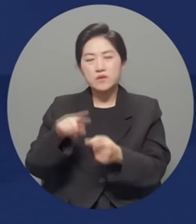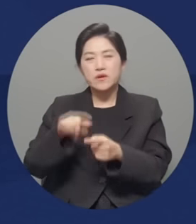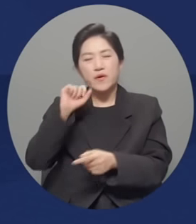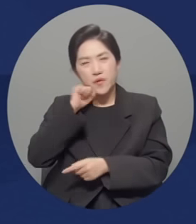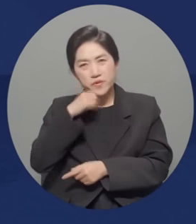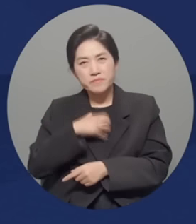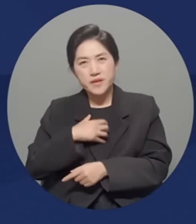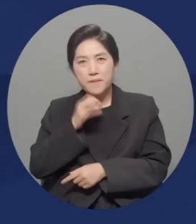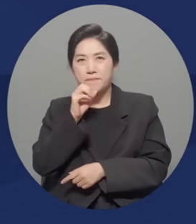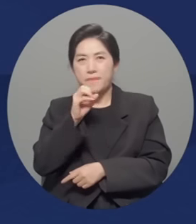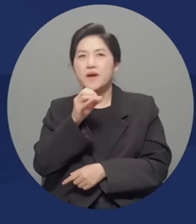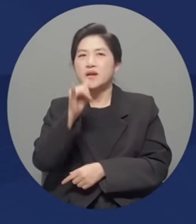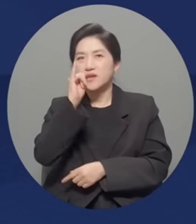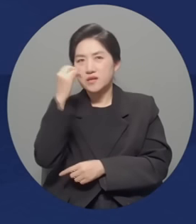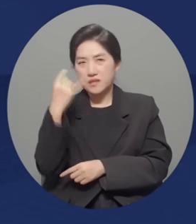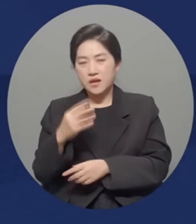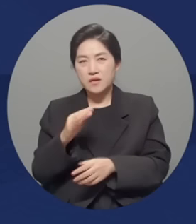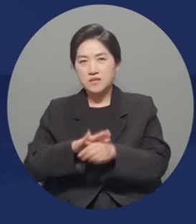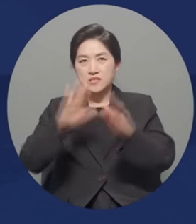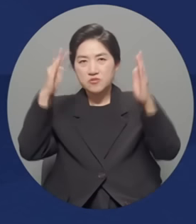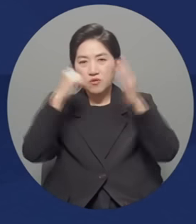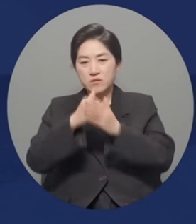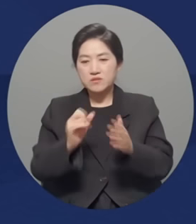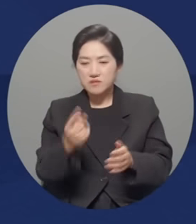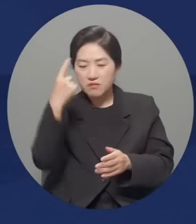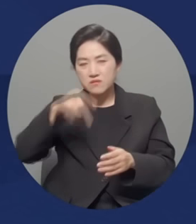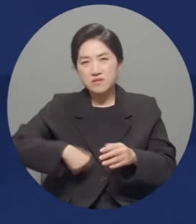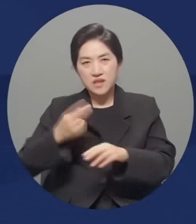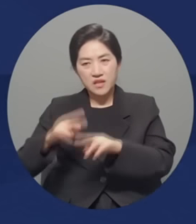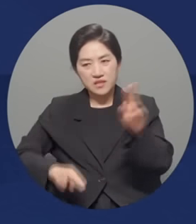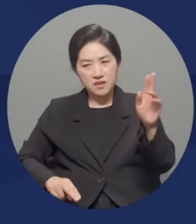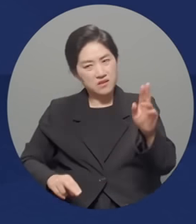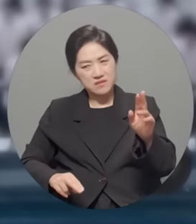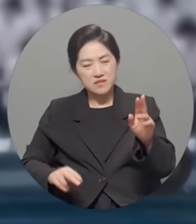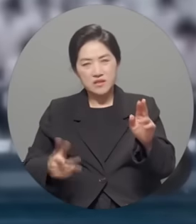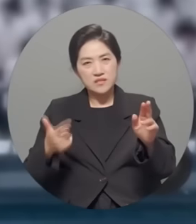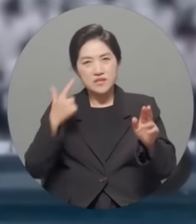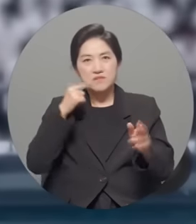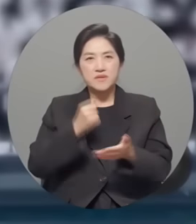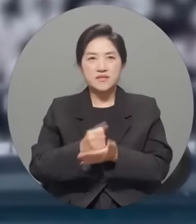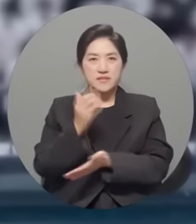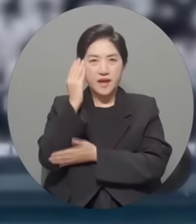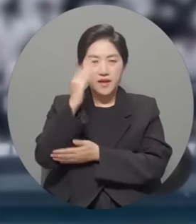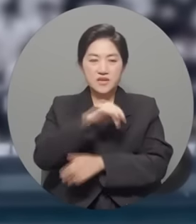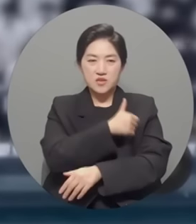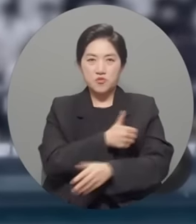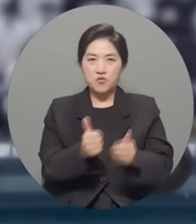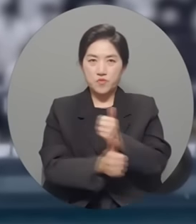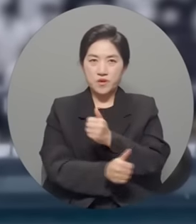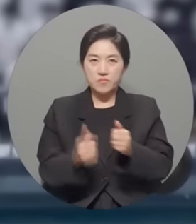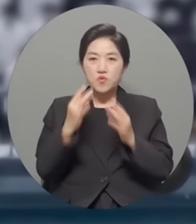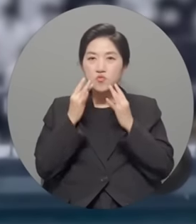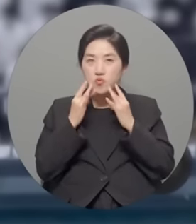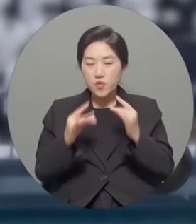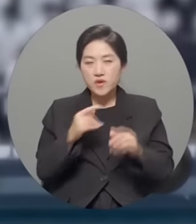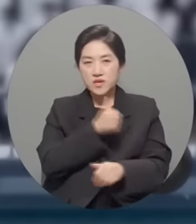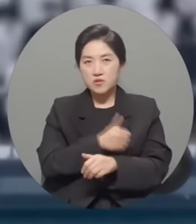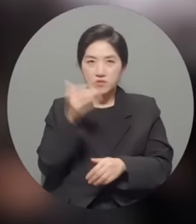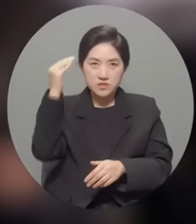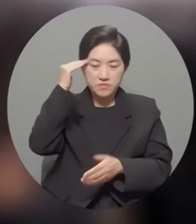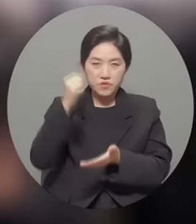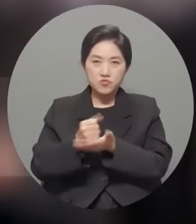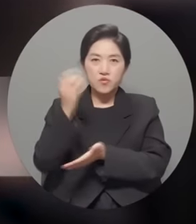어려움을 호소했다며 응원이 자퇴의 원인은 아니라고 반박했습니다. 인권위는 이번 주 토요일 인권 침해를